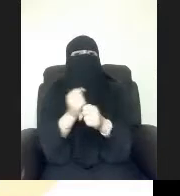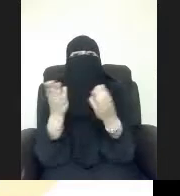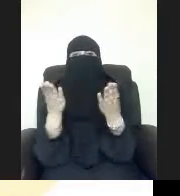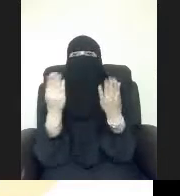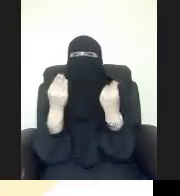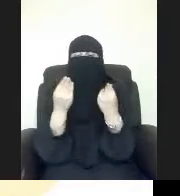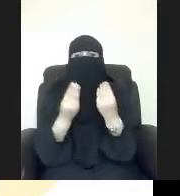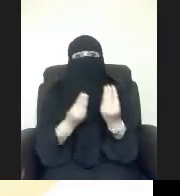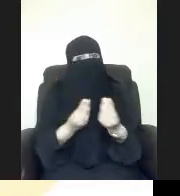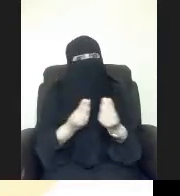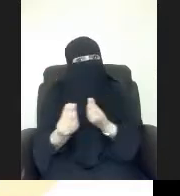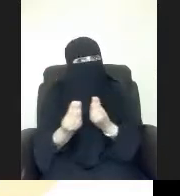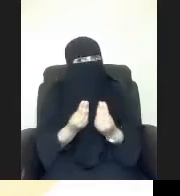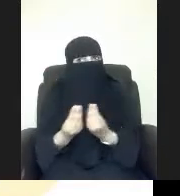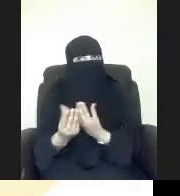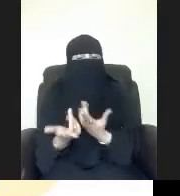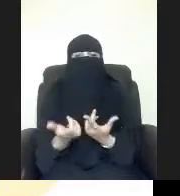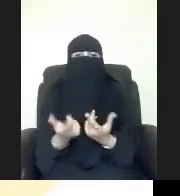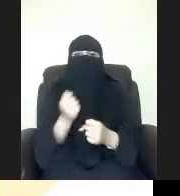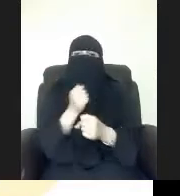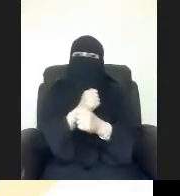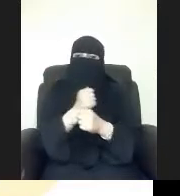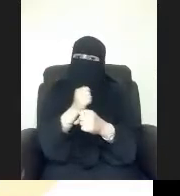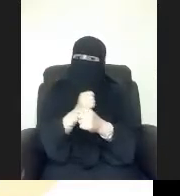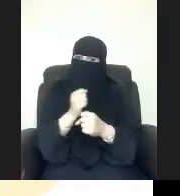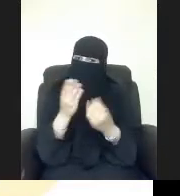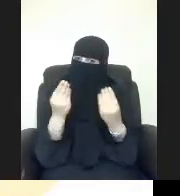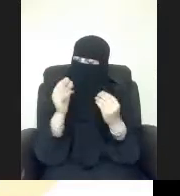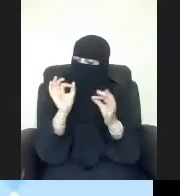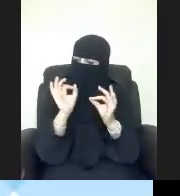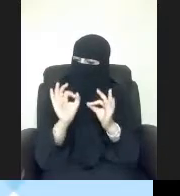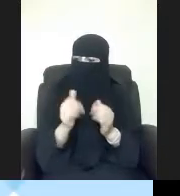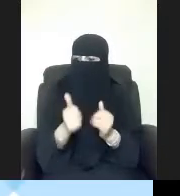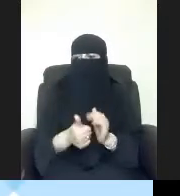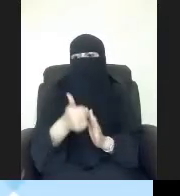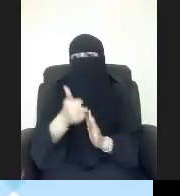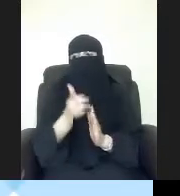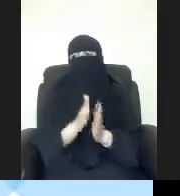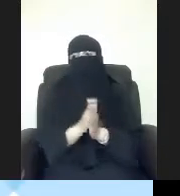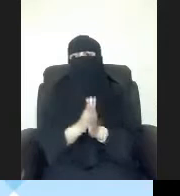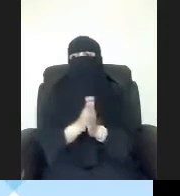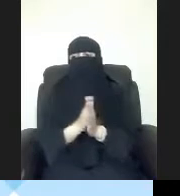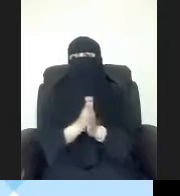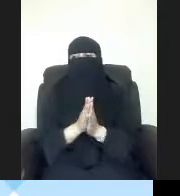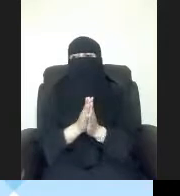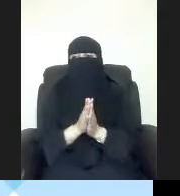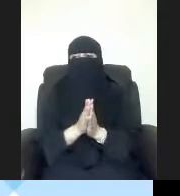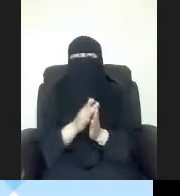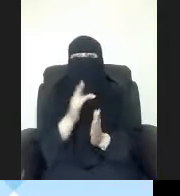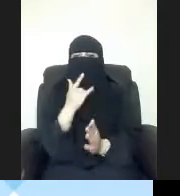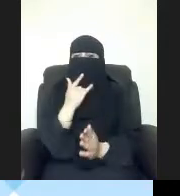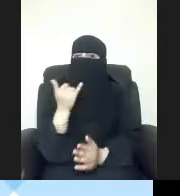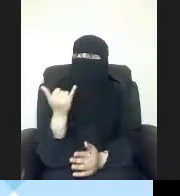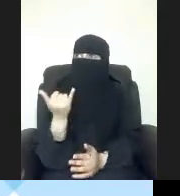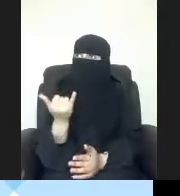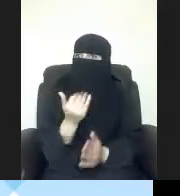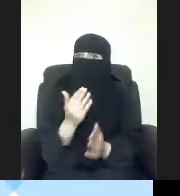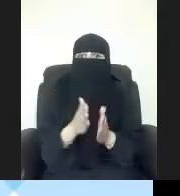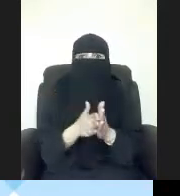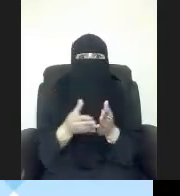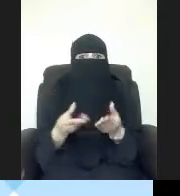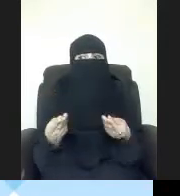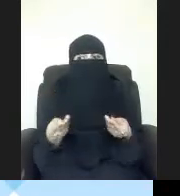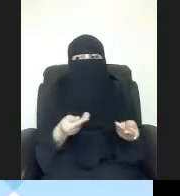أثناء التعليم، وهذه اللي شملتها قبل قليل في نفس الشرح. أيضا عندنا المرونة التعليمية، ما المقصود بالمرونة